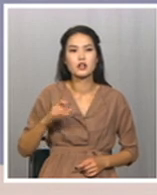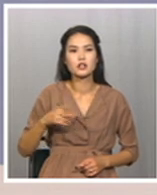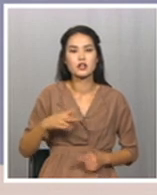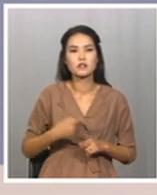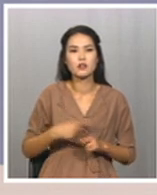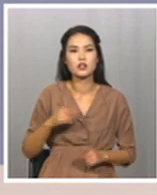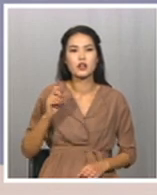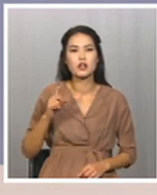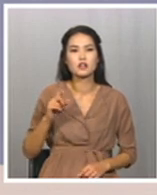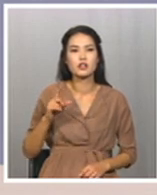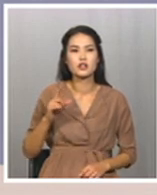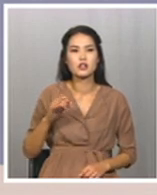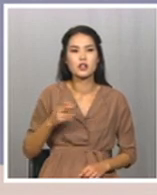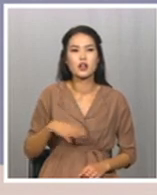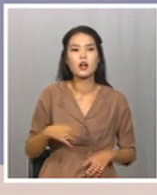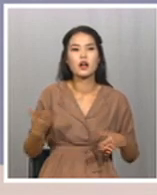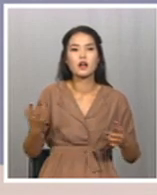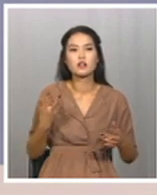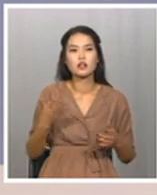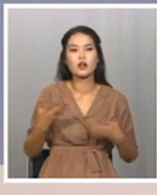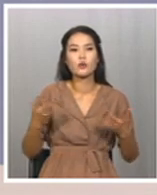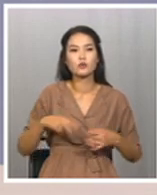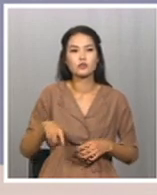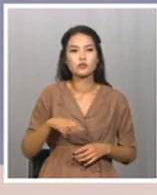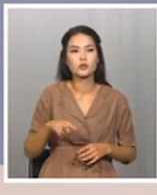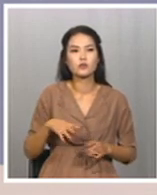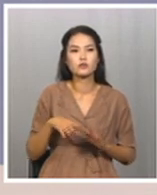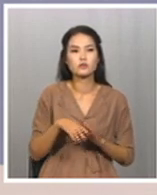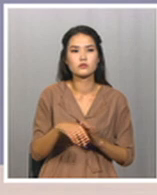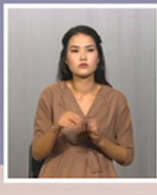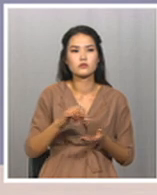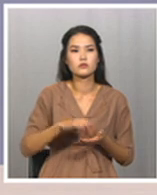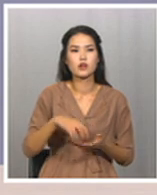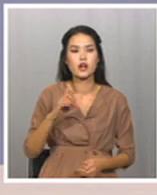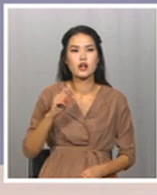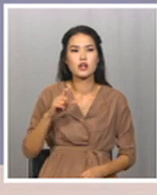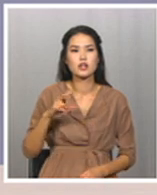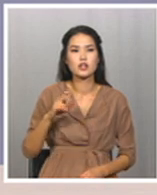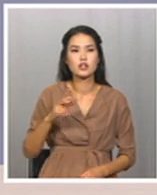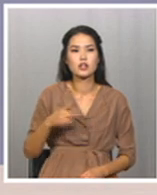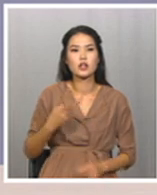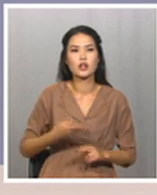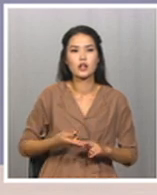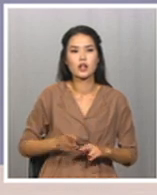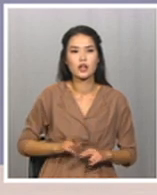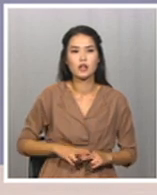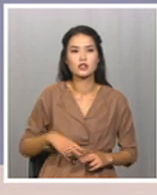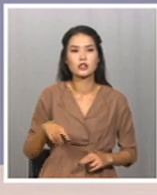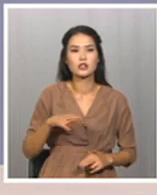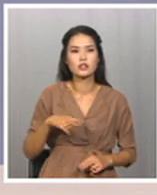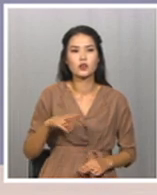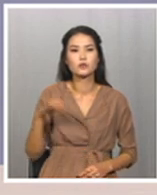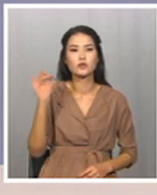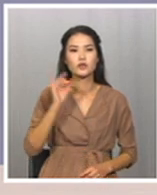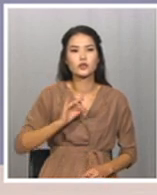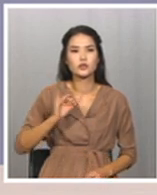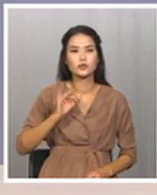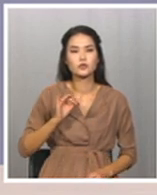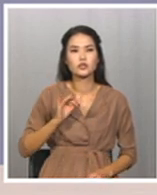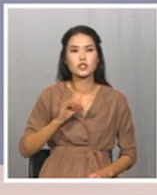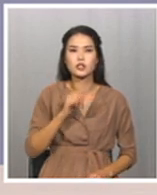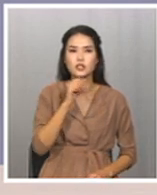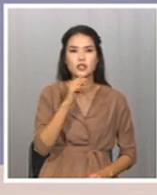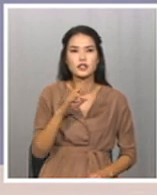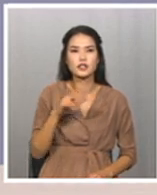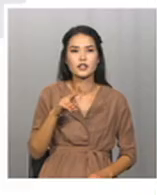Третий вопрос. К какому литературному жанру принадлежит роман «Азазель»? Ответ. Это литературный